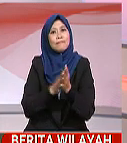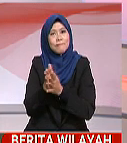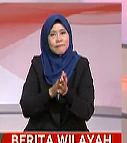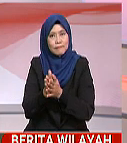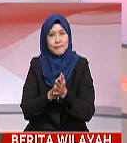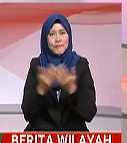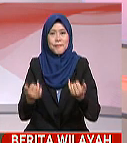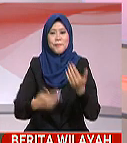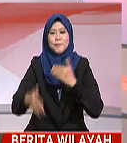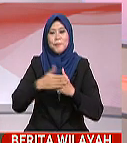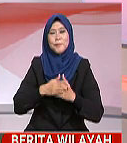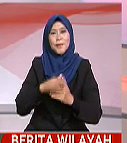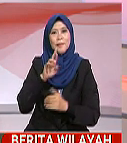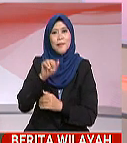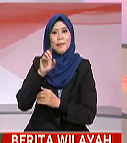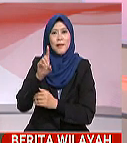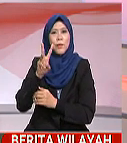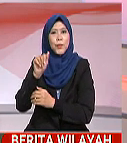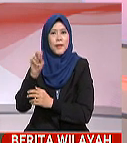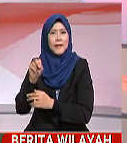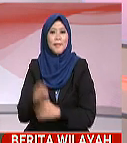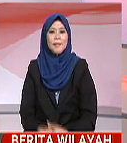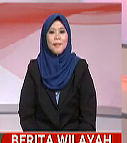itu kembali bersama Redwin. Silakan Redwin.